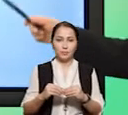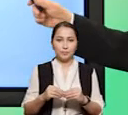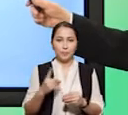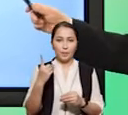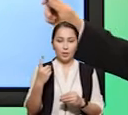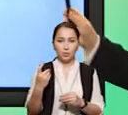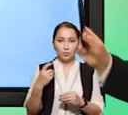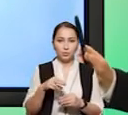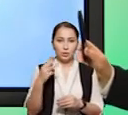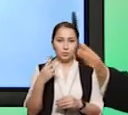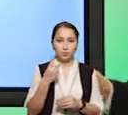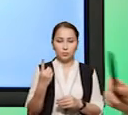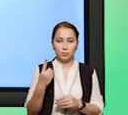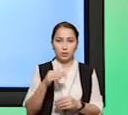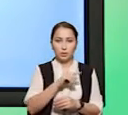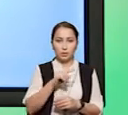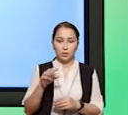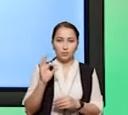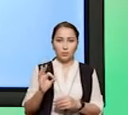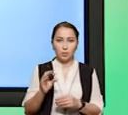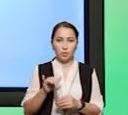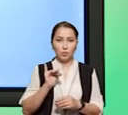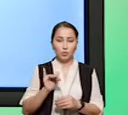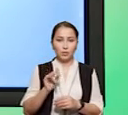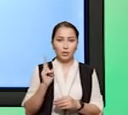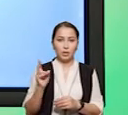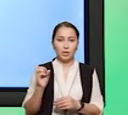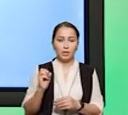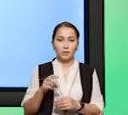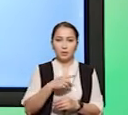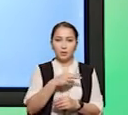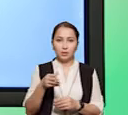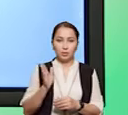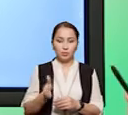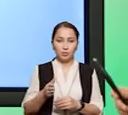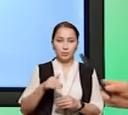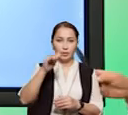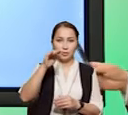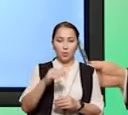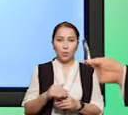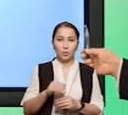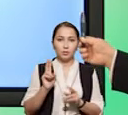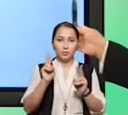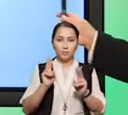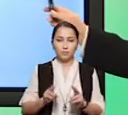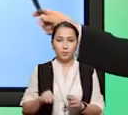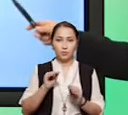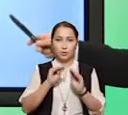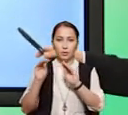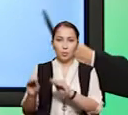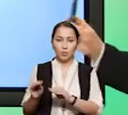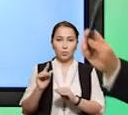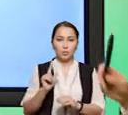8.31 joul taqsim mol ko'paytirilgan kelvinga teng bo'ldi. Yuqoridagi formulaga qo'ysak,